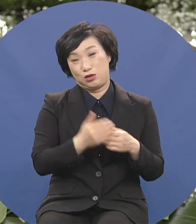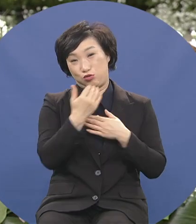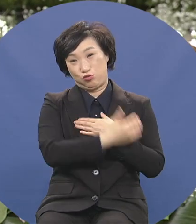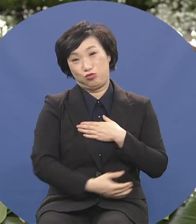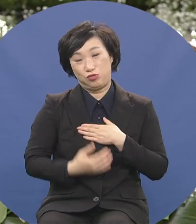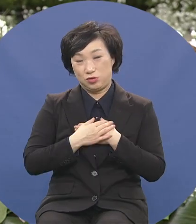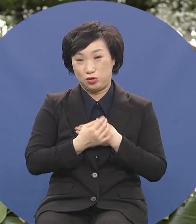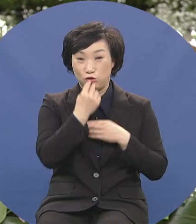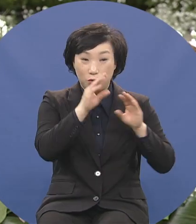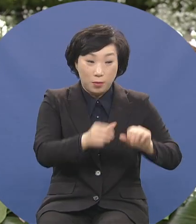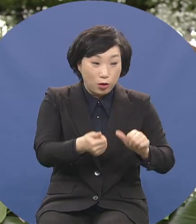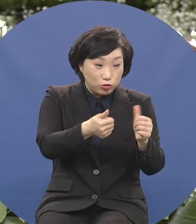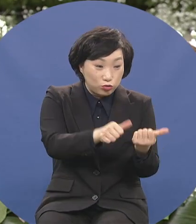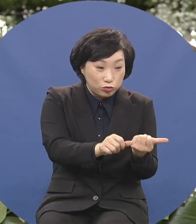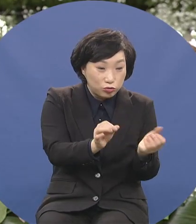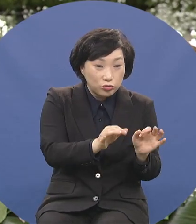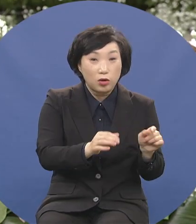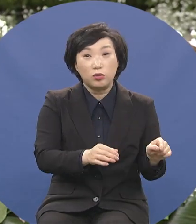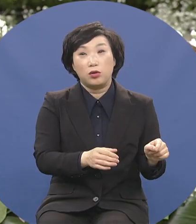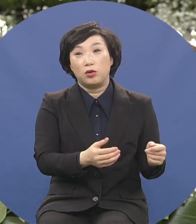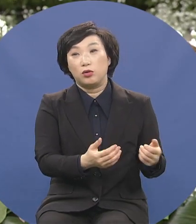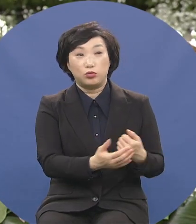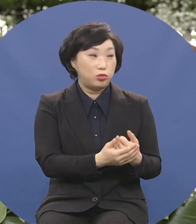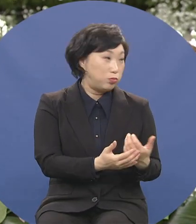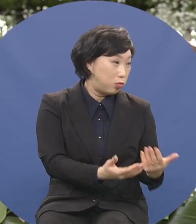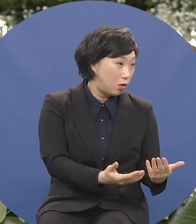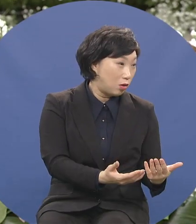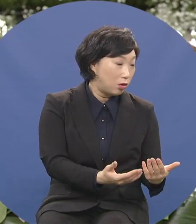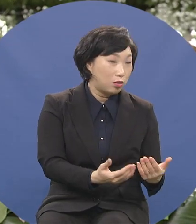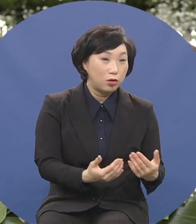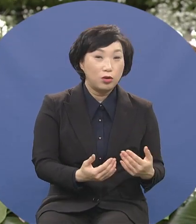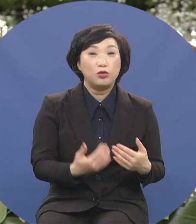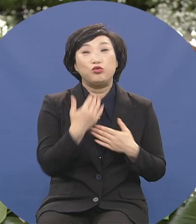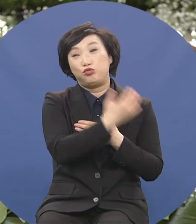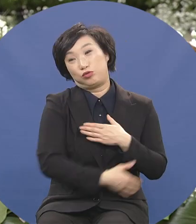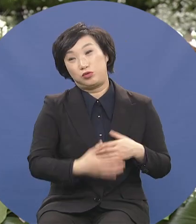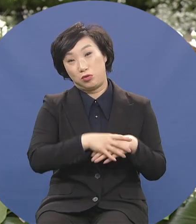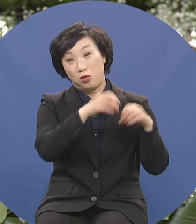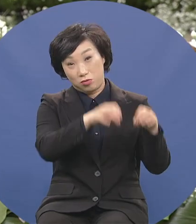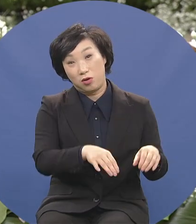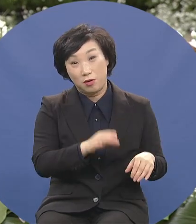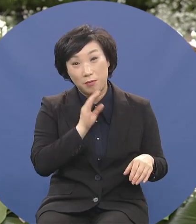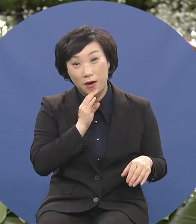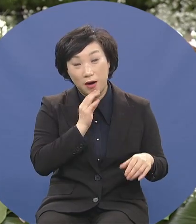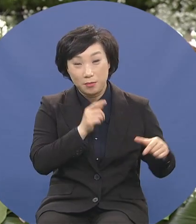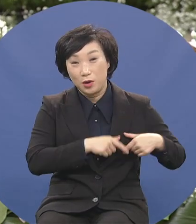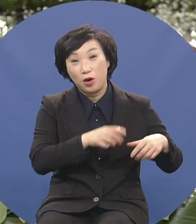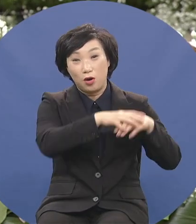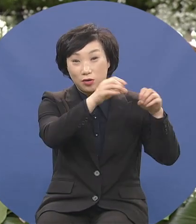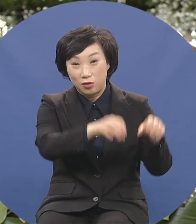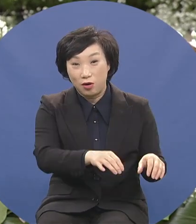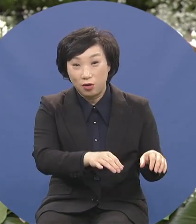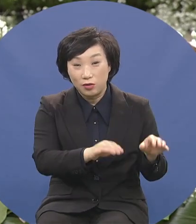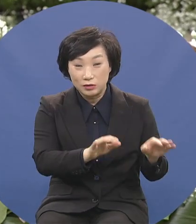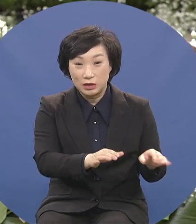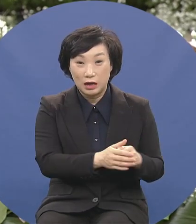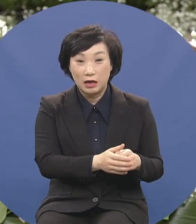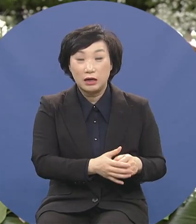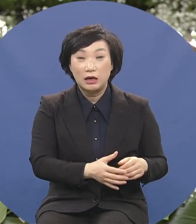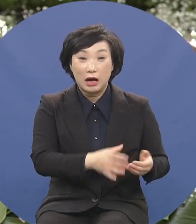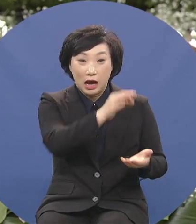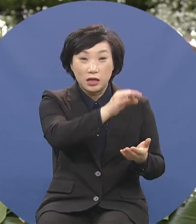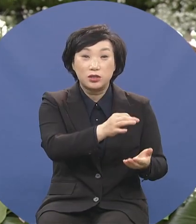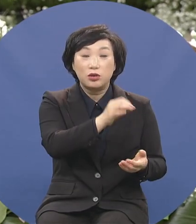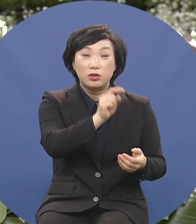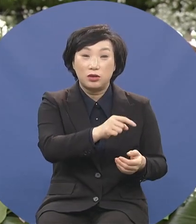육신이 딱 끝나는 순간에 육신 자체도 허상, 명예도 허상, 가진